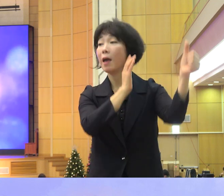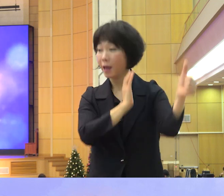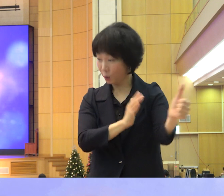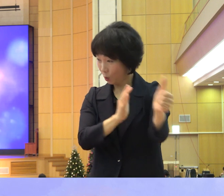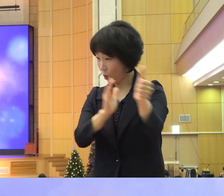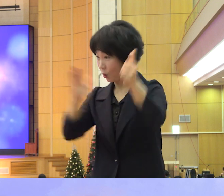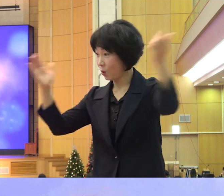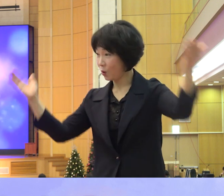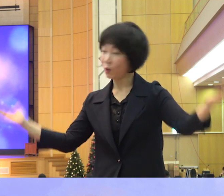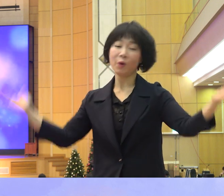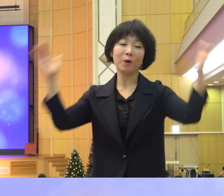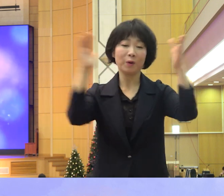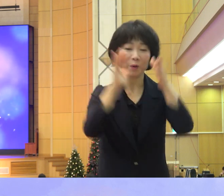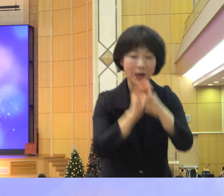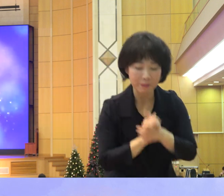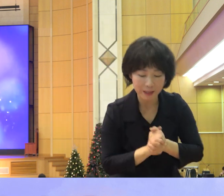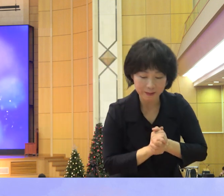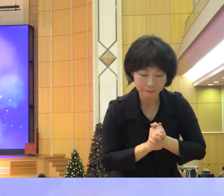믿으세요.